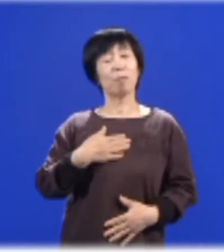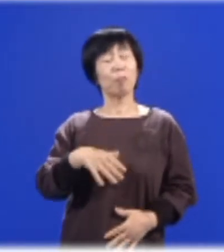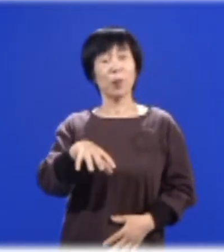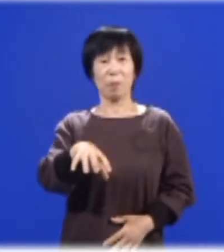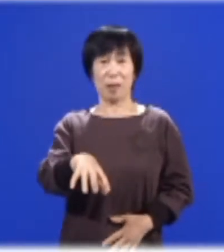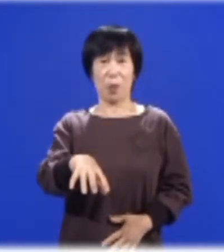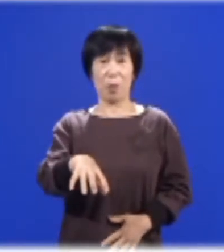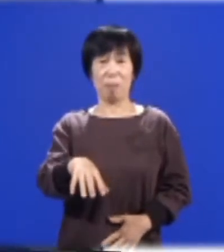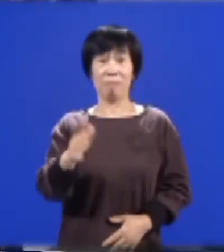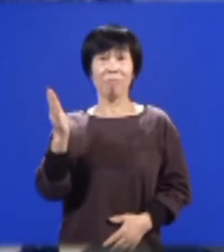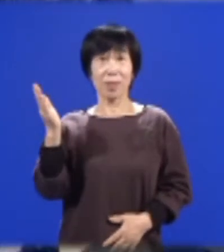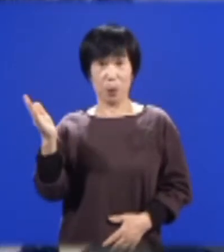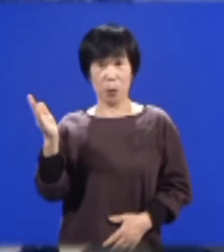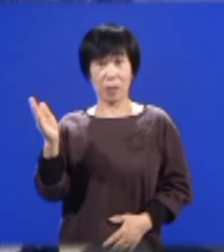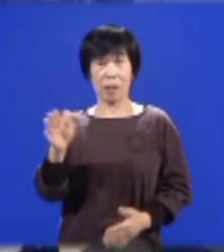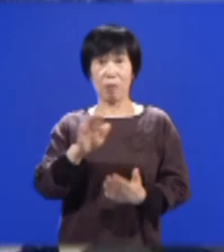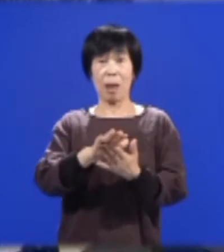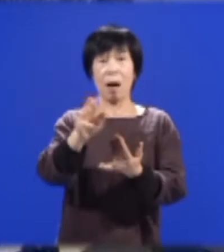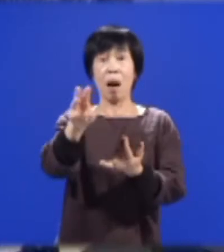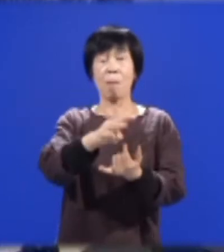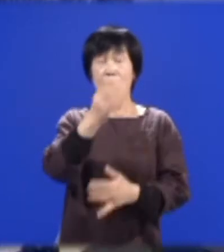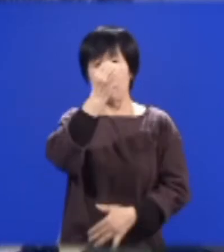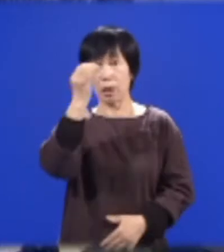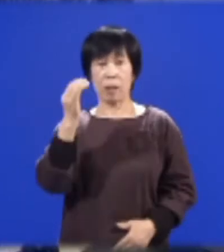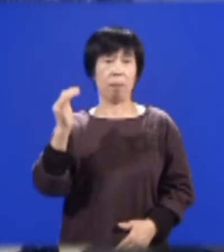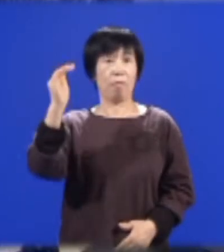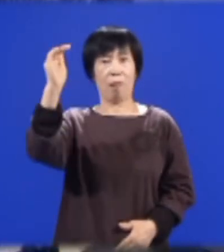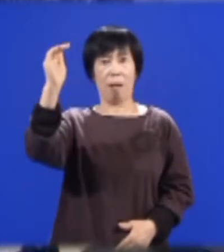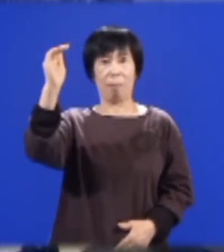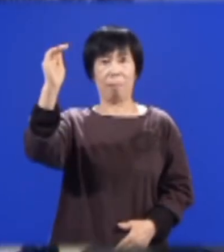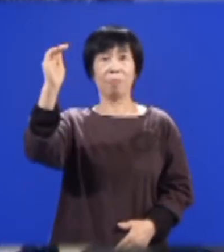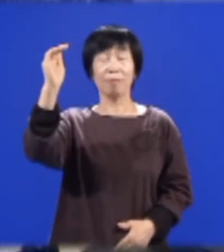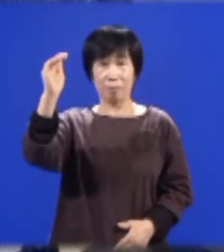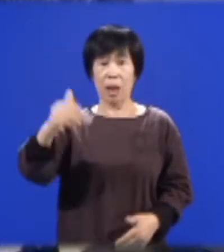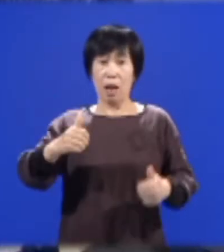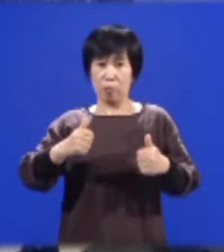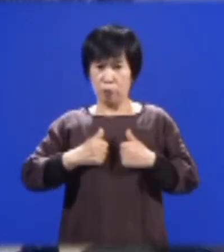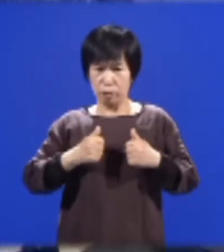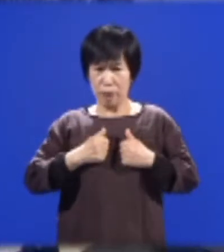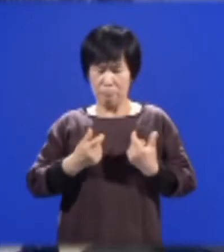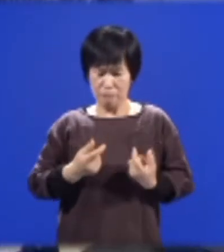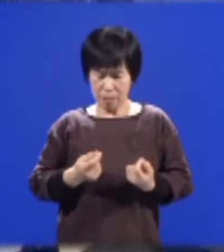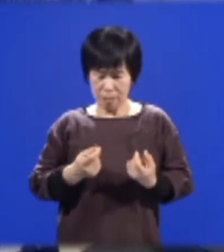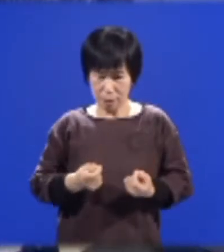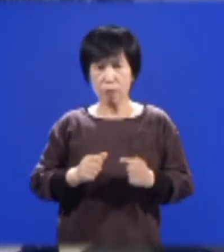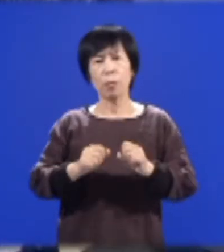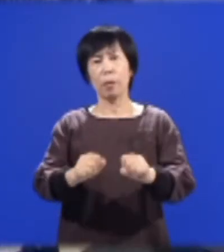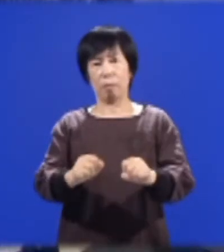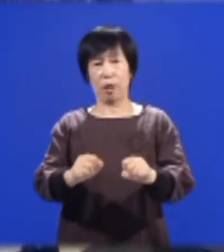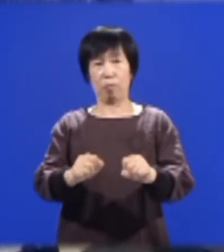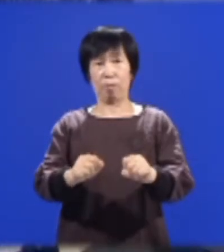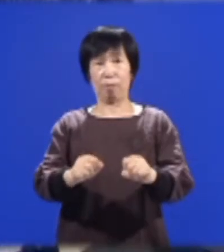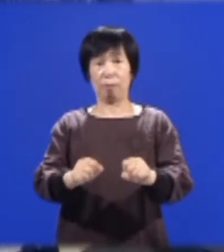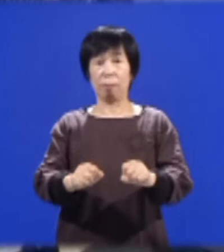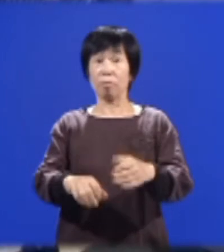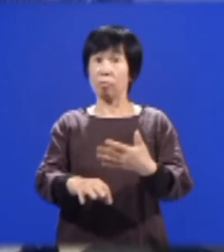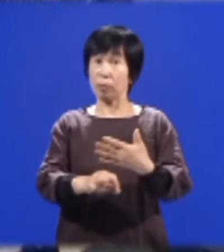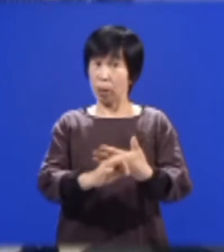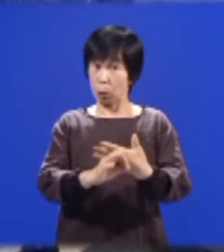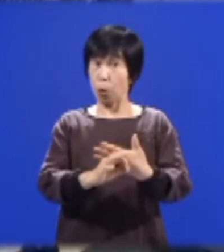。防災意識の高い塩浜地区では防災訓練もしっかりと行われています